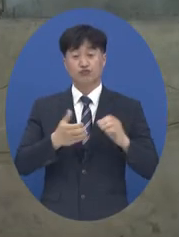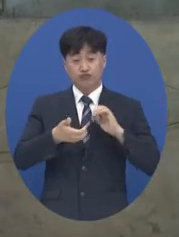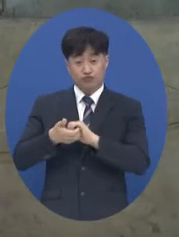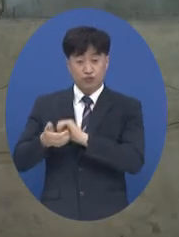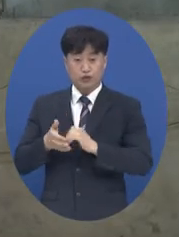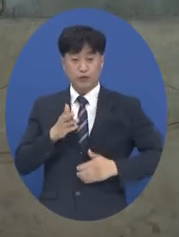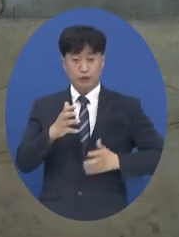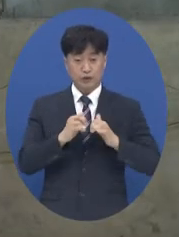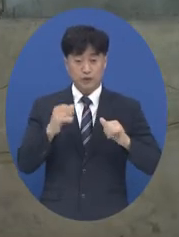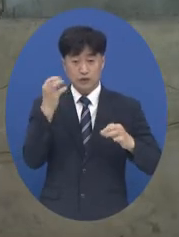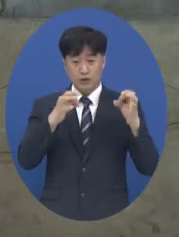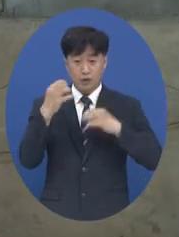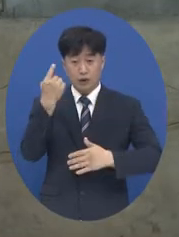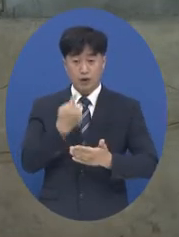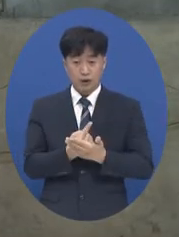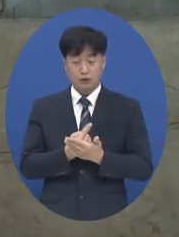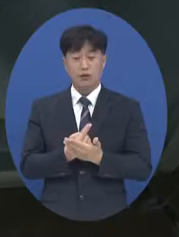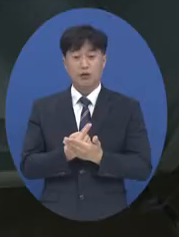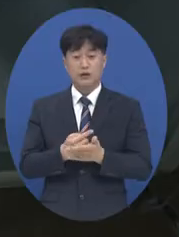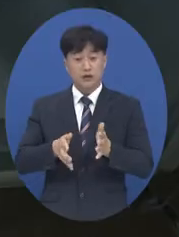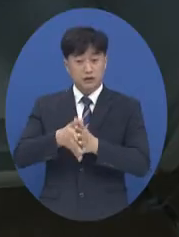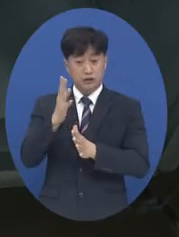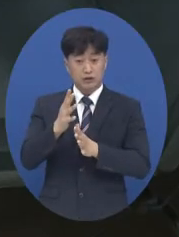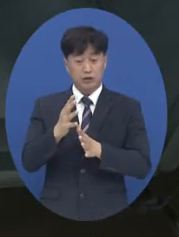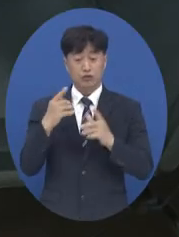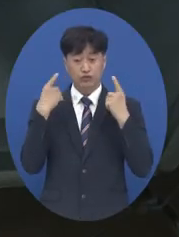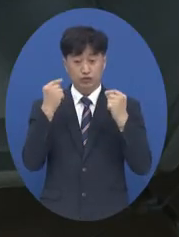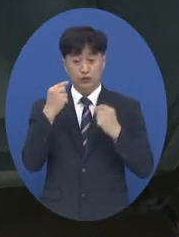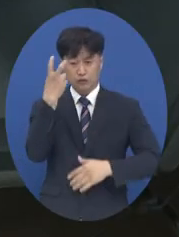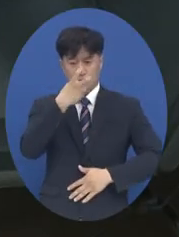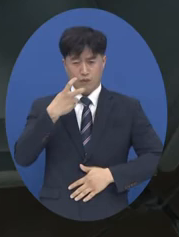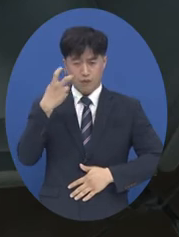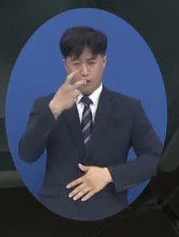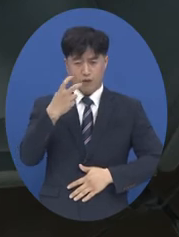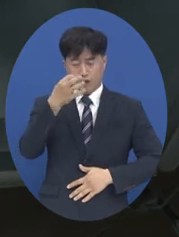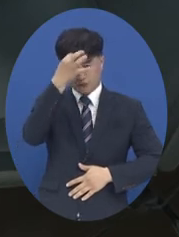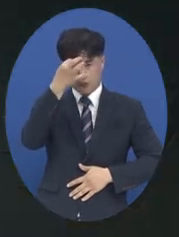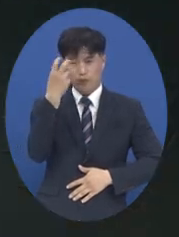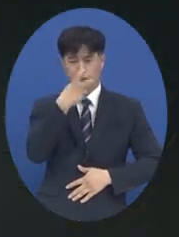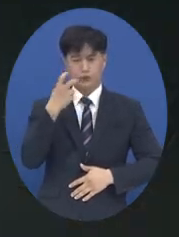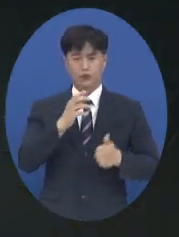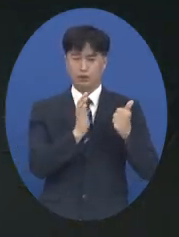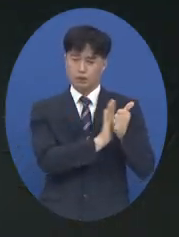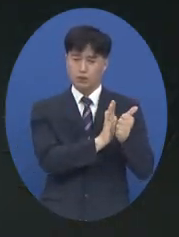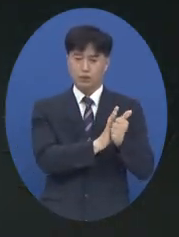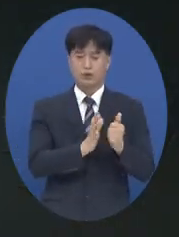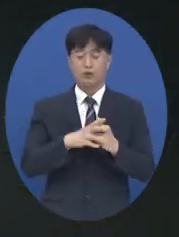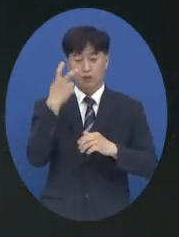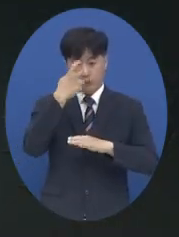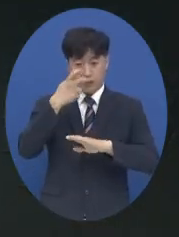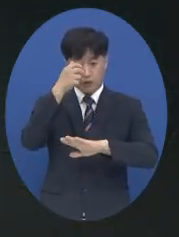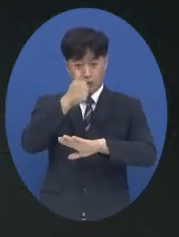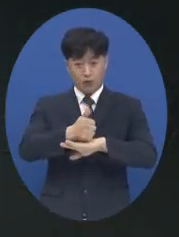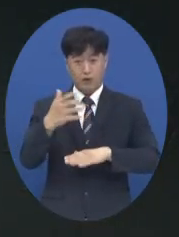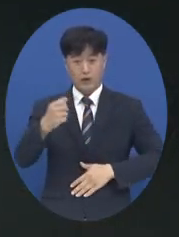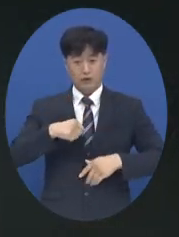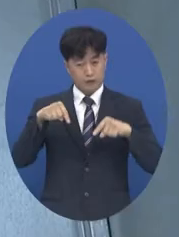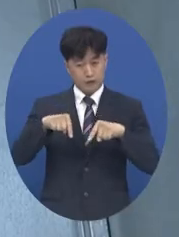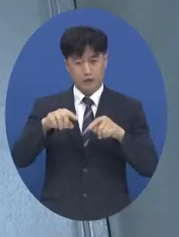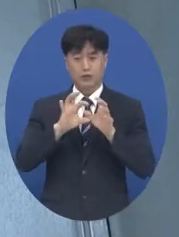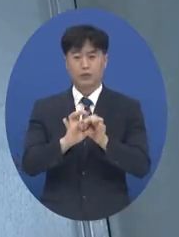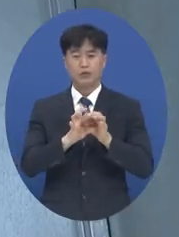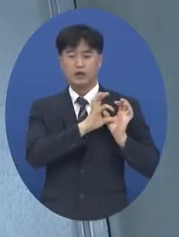주기적으로 전문가들이 찾아와 대기오염 방지 시설의 유지 관리와 성능 검사를 도와줍니다. 검사 결과를 바탕으로 컨설팅을